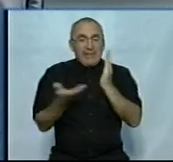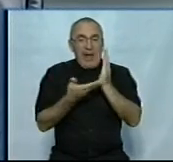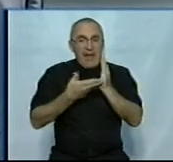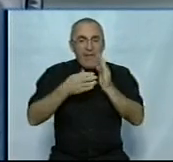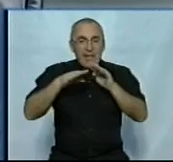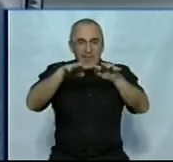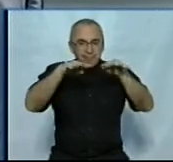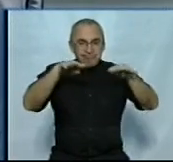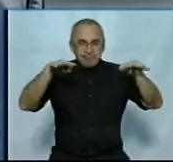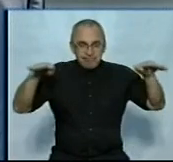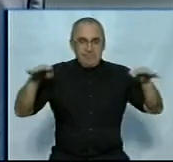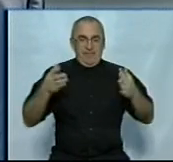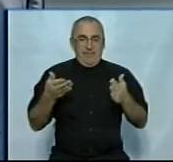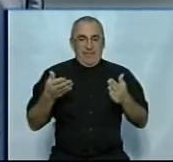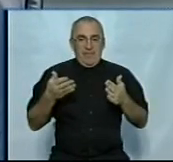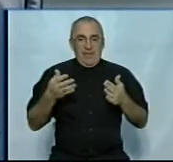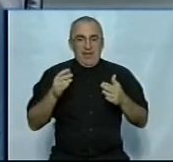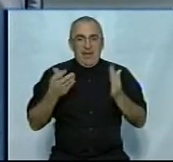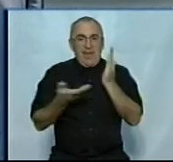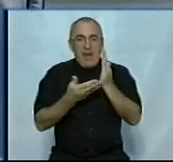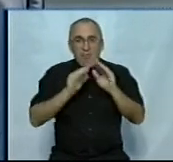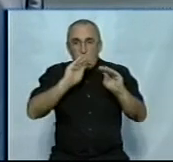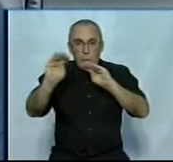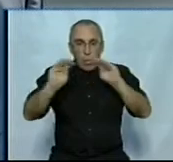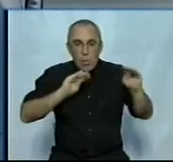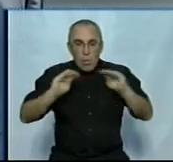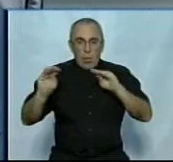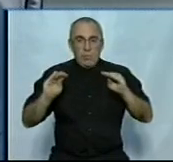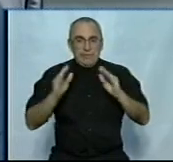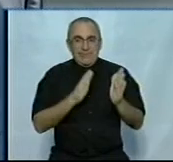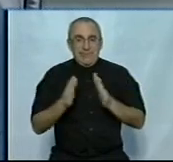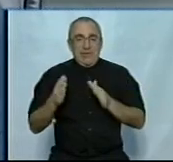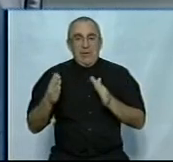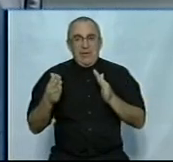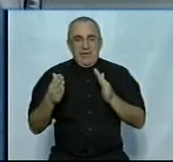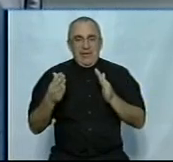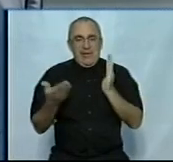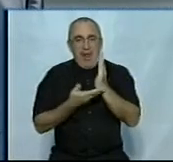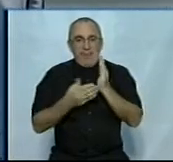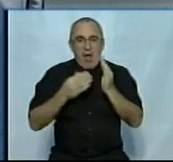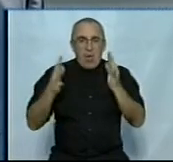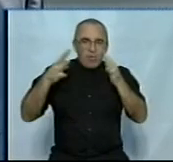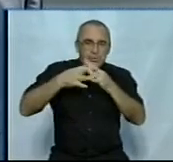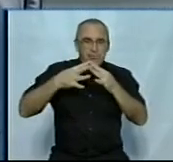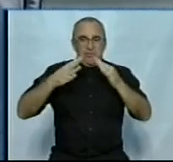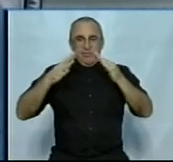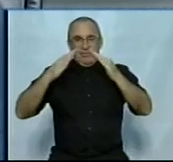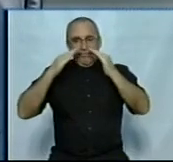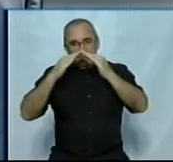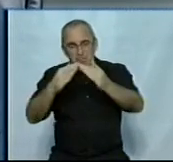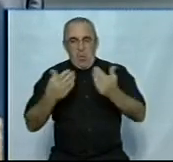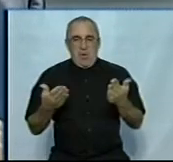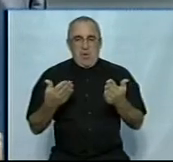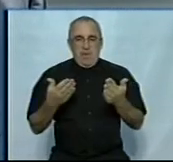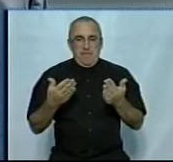там застосовуються дерев'яні конструкції стропильної системи, дерев'яні конструкції покрівлі, дерев'яні